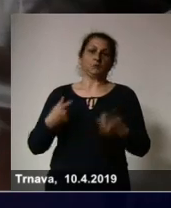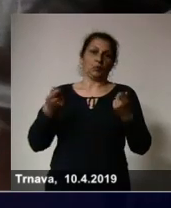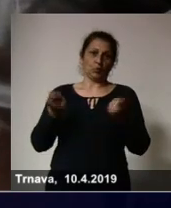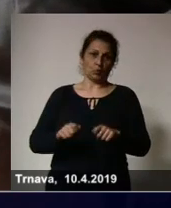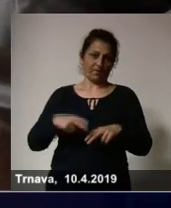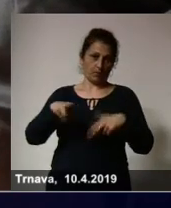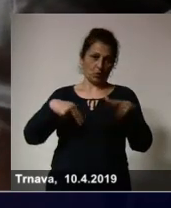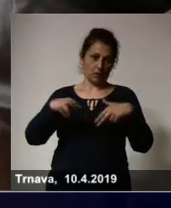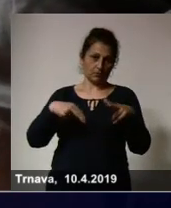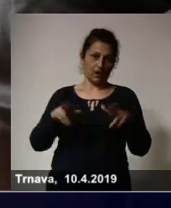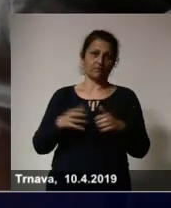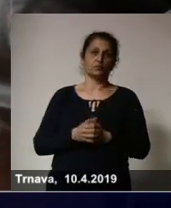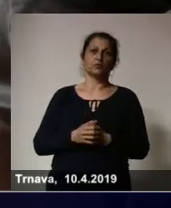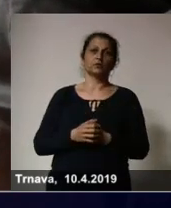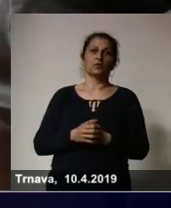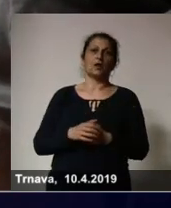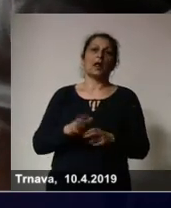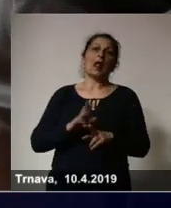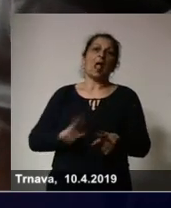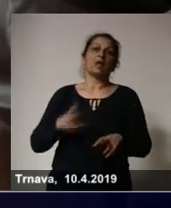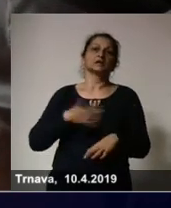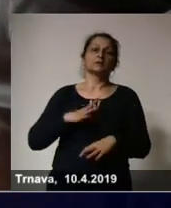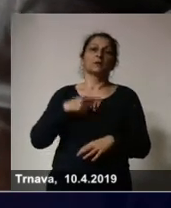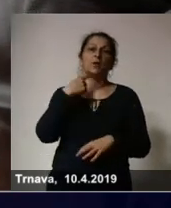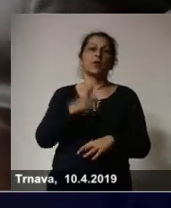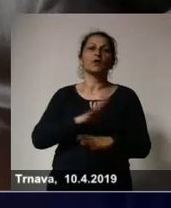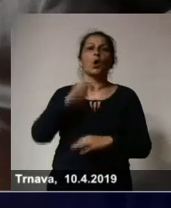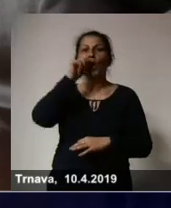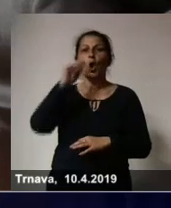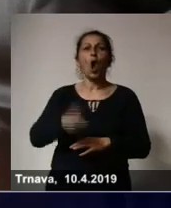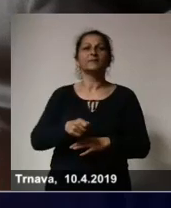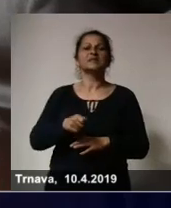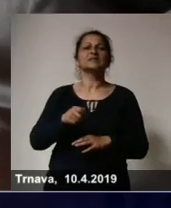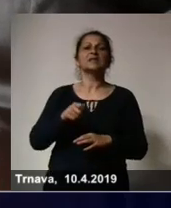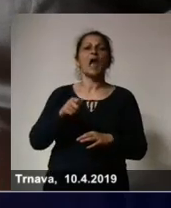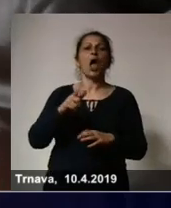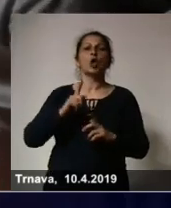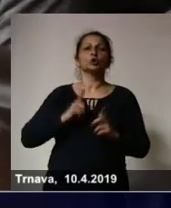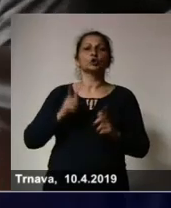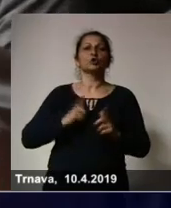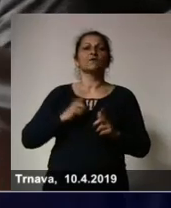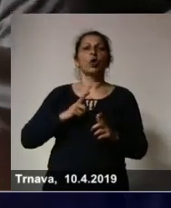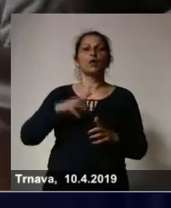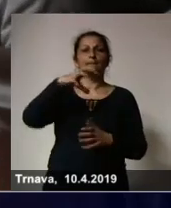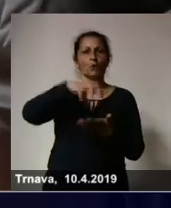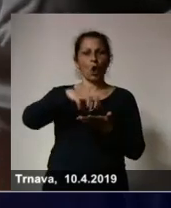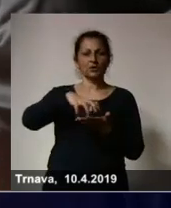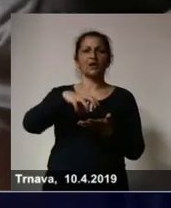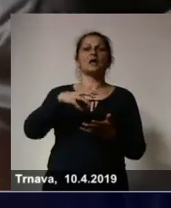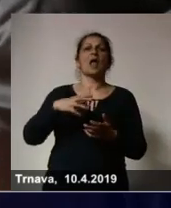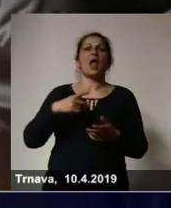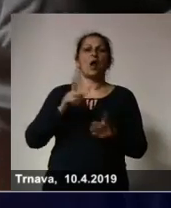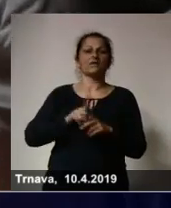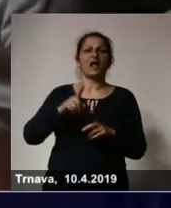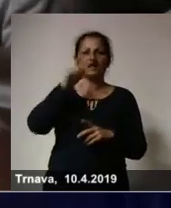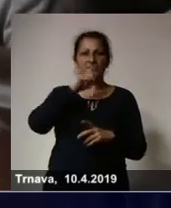Uzatváram rozpravu a iba skonštatujem, že Komisia pre životné prostredie a rozvoj vidieka, ako aj Finančná komisia Rada TTSK,